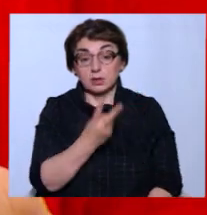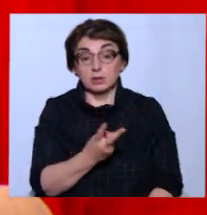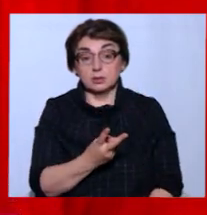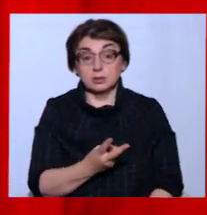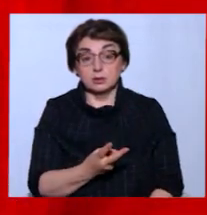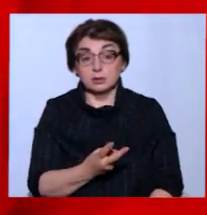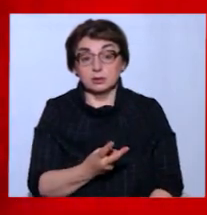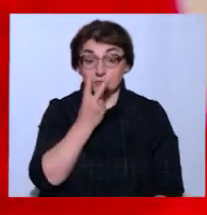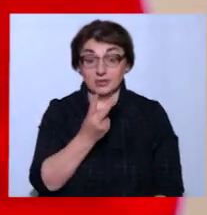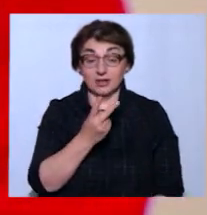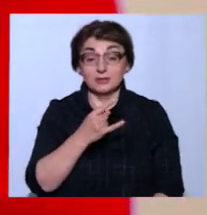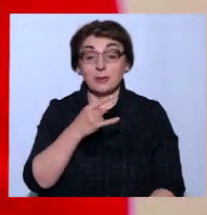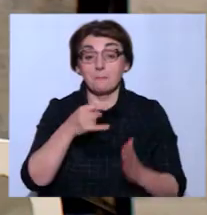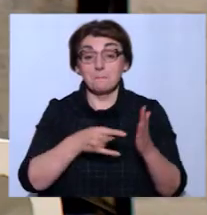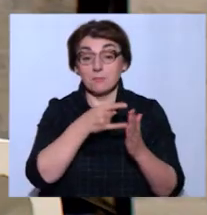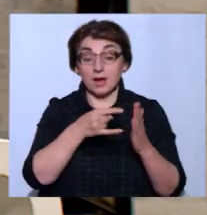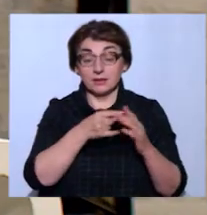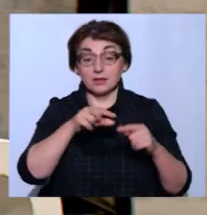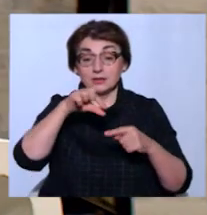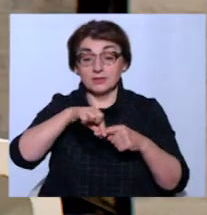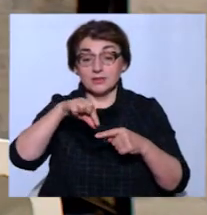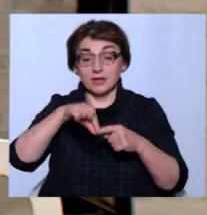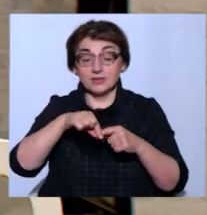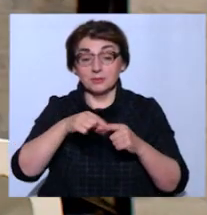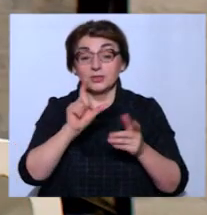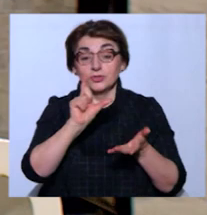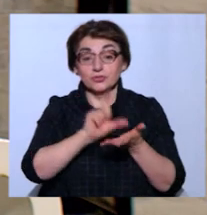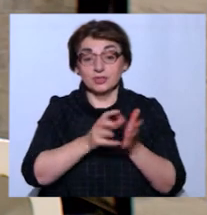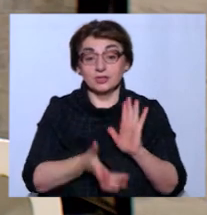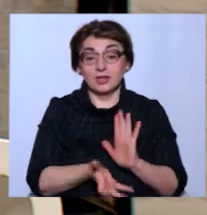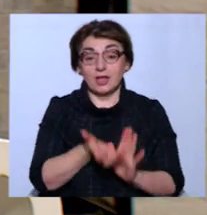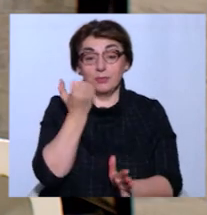როგორც ხედავთ, მაგნიტმა რკინის სარჭები ჭიქიდან ამოიღო.